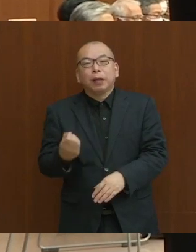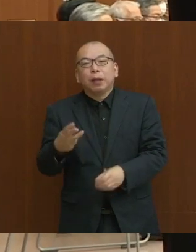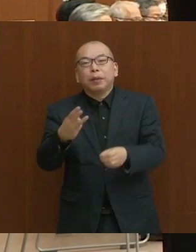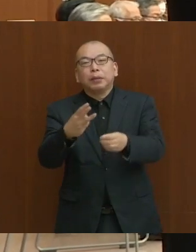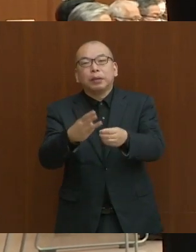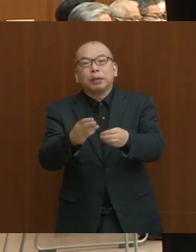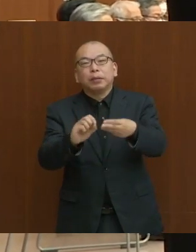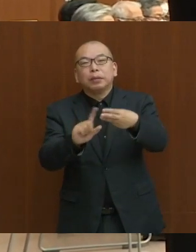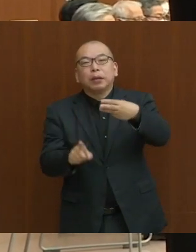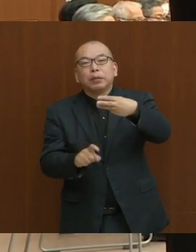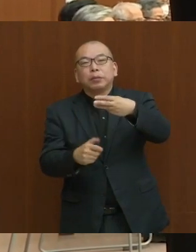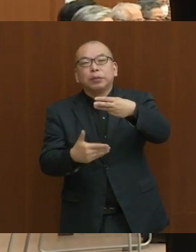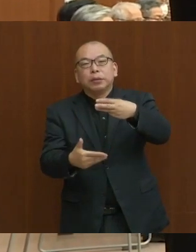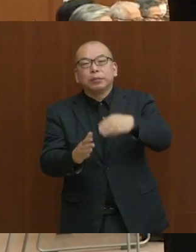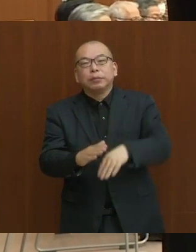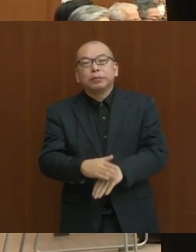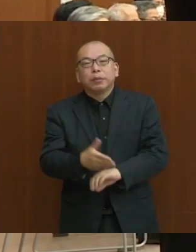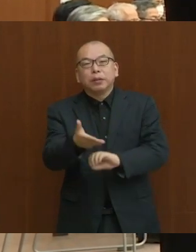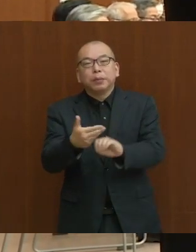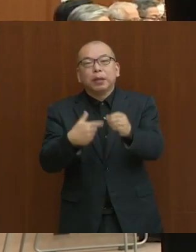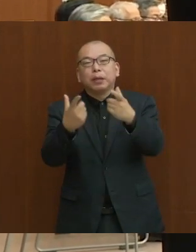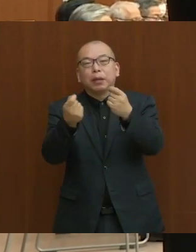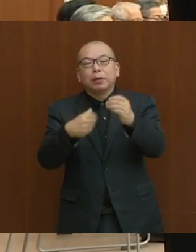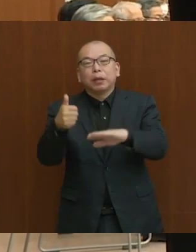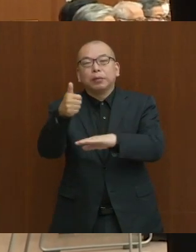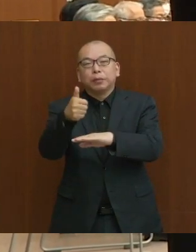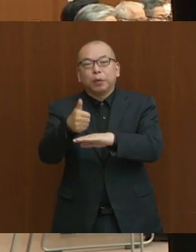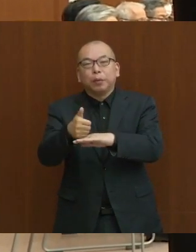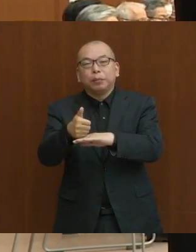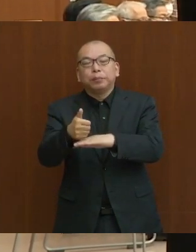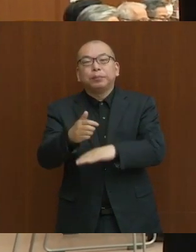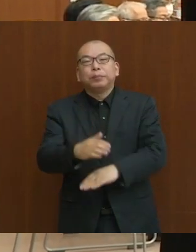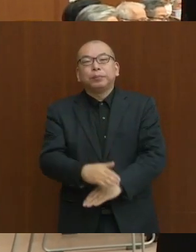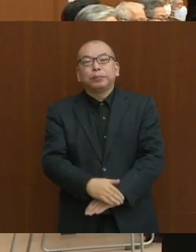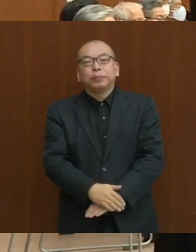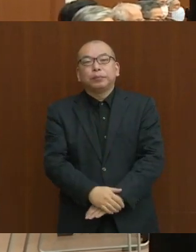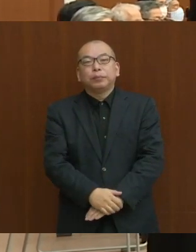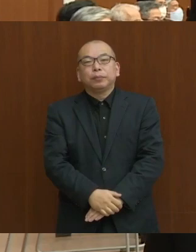3年3月19日、島根大学長服部康直。